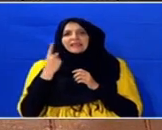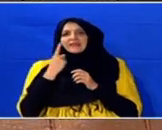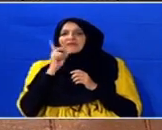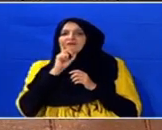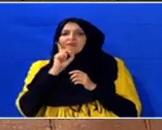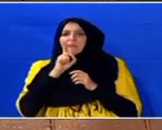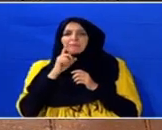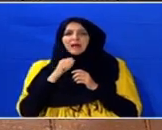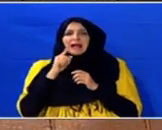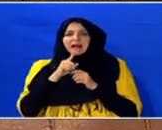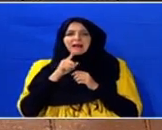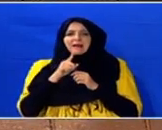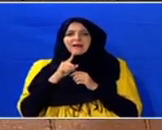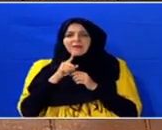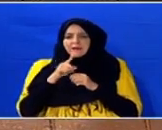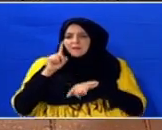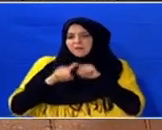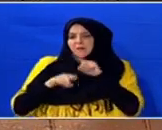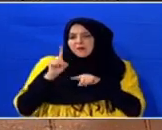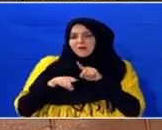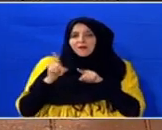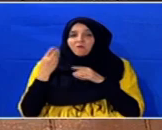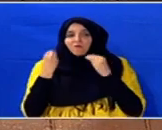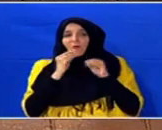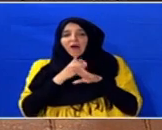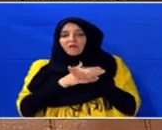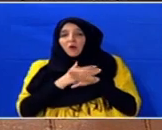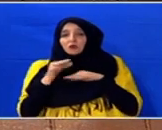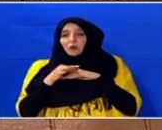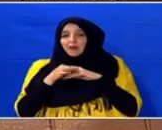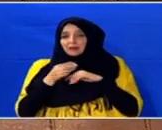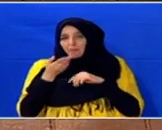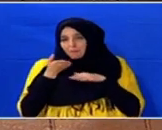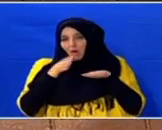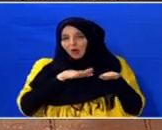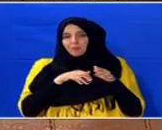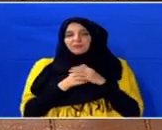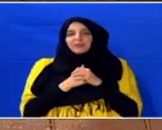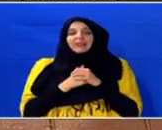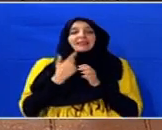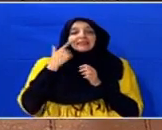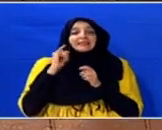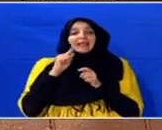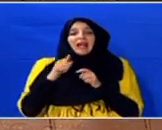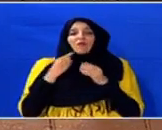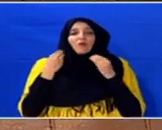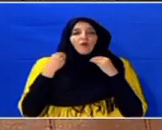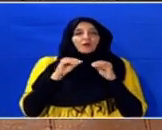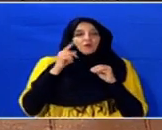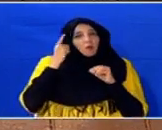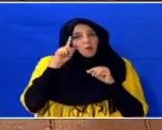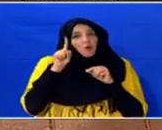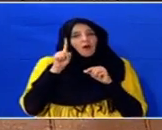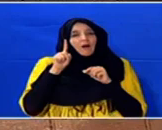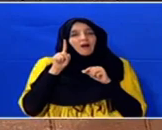الزوجة في هذا الأثاث لضرورة أو لحاجة